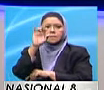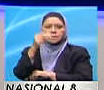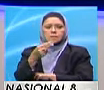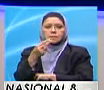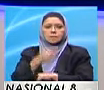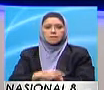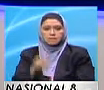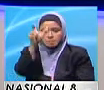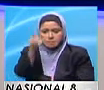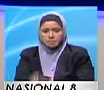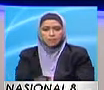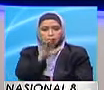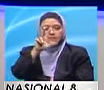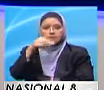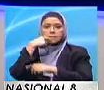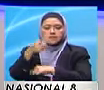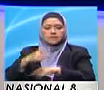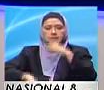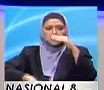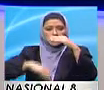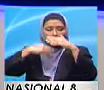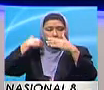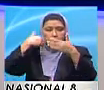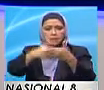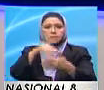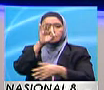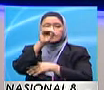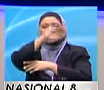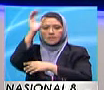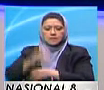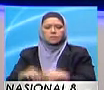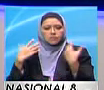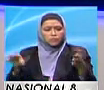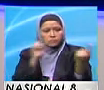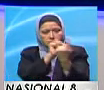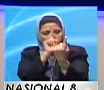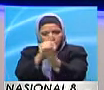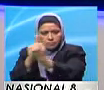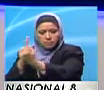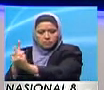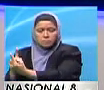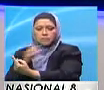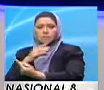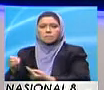hampir 90% pengundi di kawasan itu telah ditemui dan mengambil maklum permasalahan yang dihadapi.